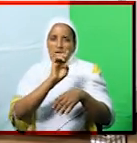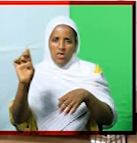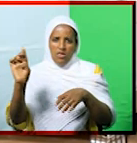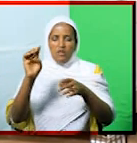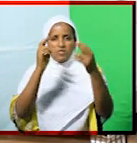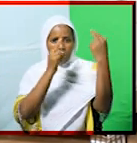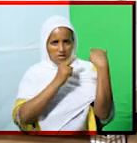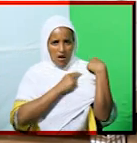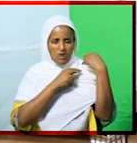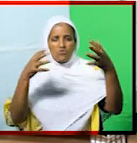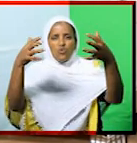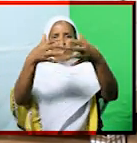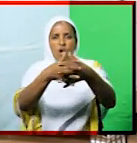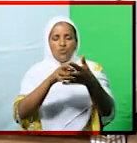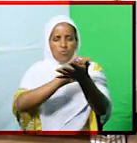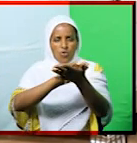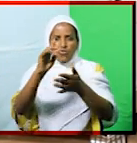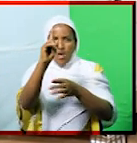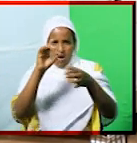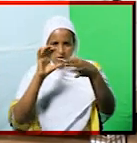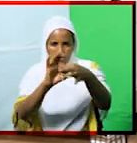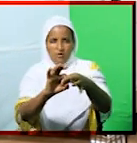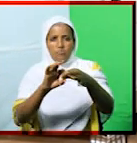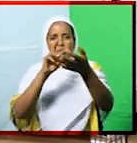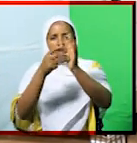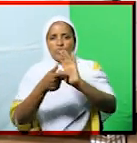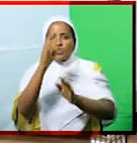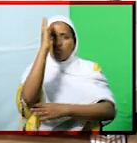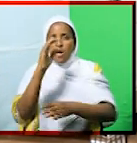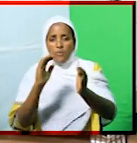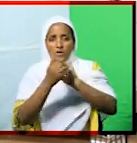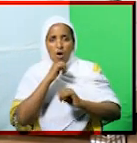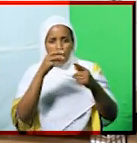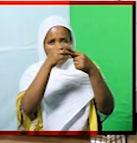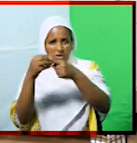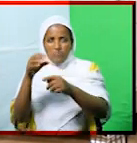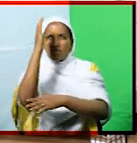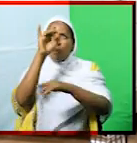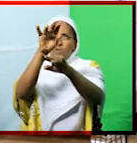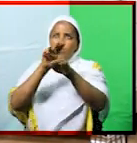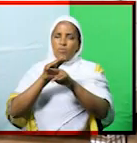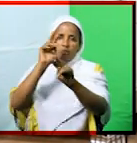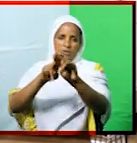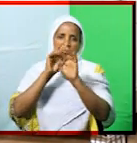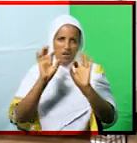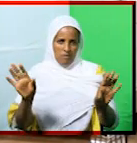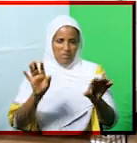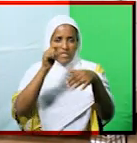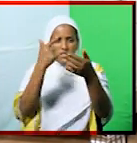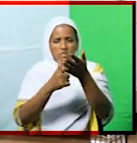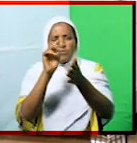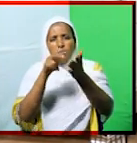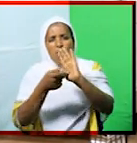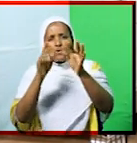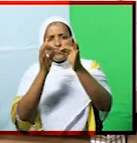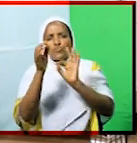ምንድነው የሚለው ቅዱስ ጳውሎስ ህሱ ዘበላይሉ ስካባሃሉ ወልጓለማዩ ይነብር በየማን አብሁ ቆላሲስ ምዕራፍ 3 ቁጥር